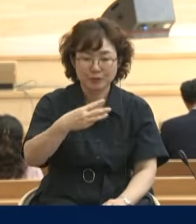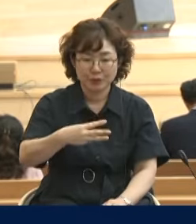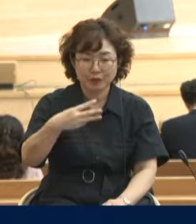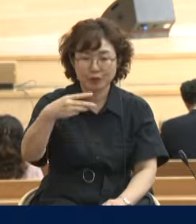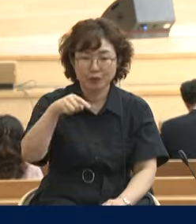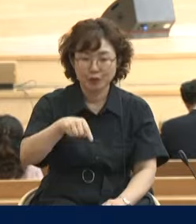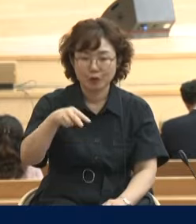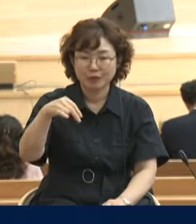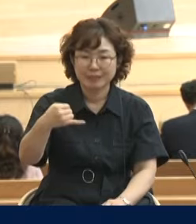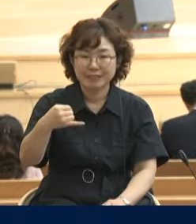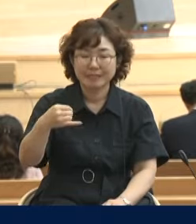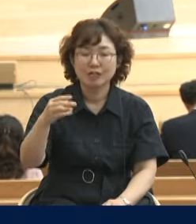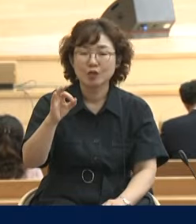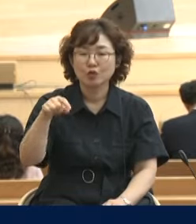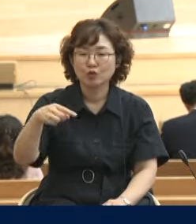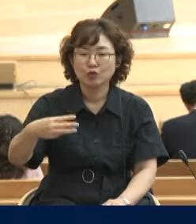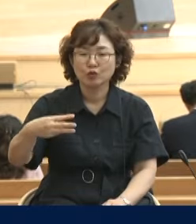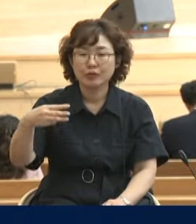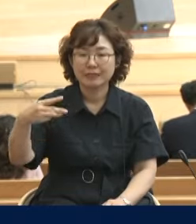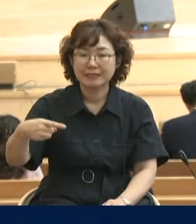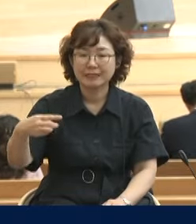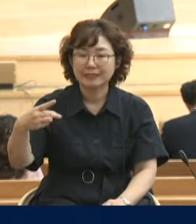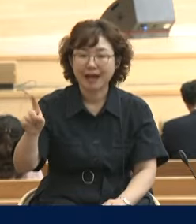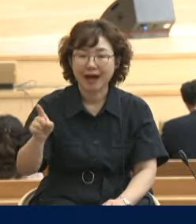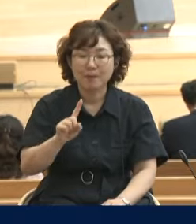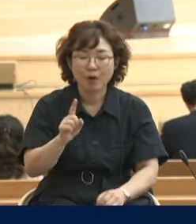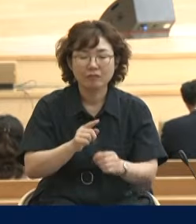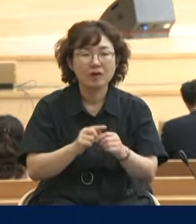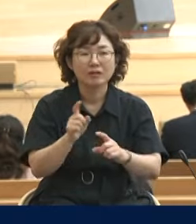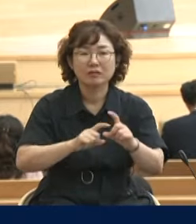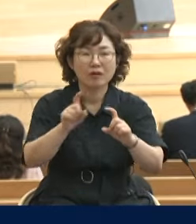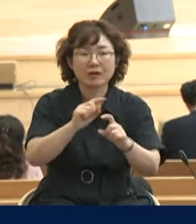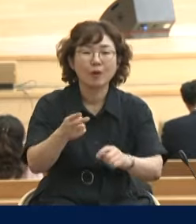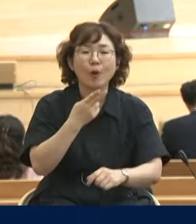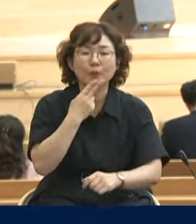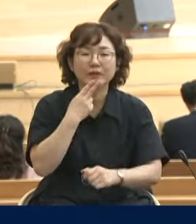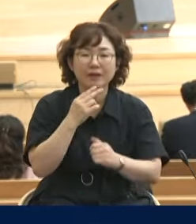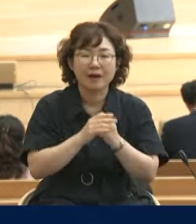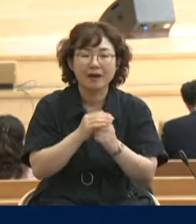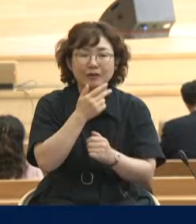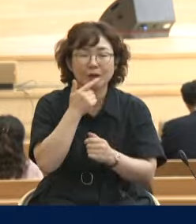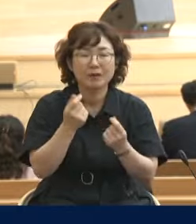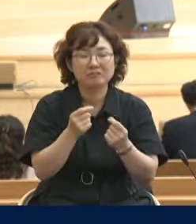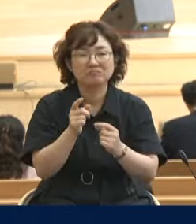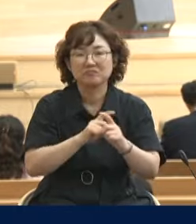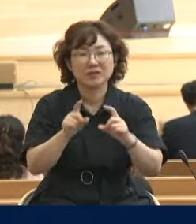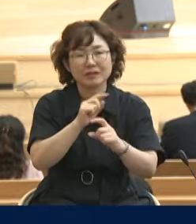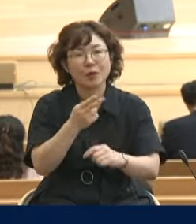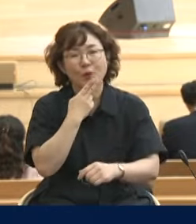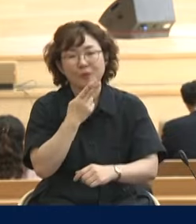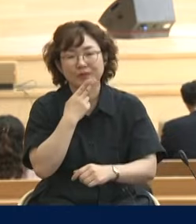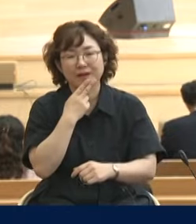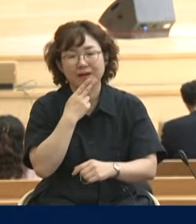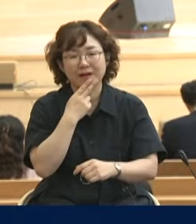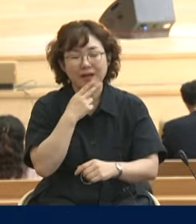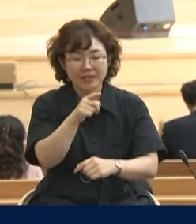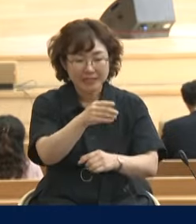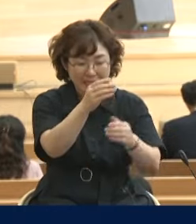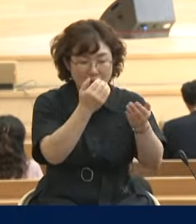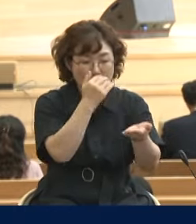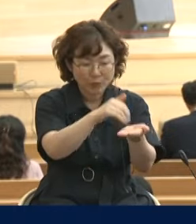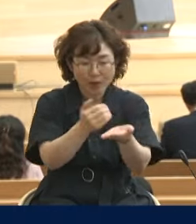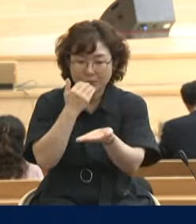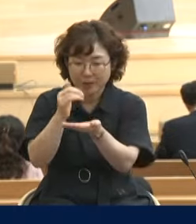뜻이냐? 더 이상은 없다. 영어로 말하면 no more beyond. 그러니까 이 바위 더